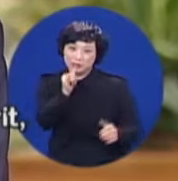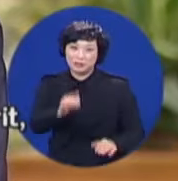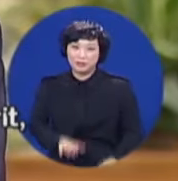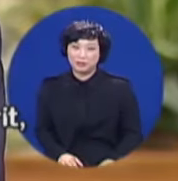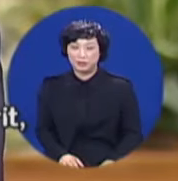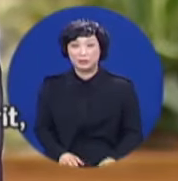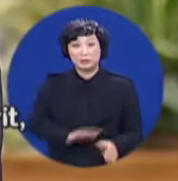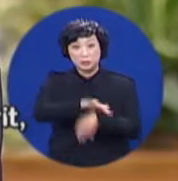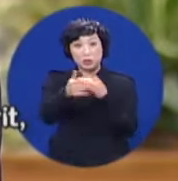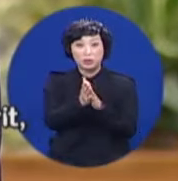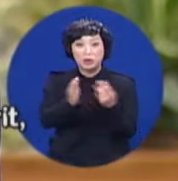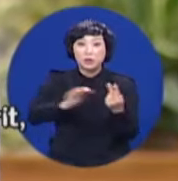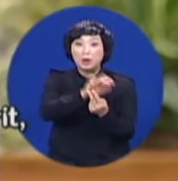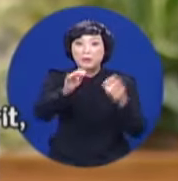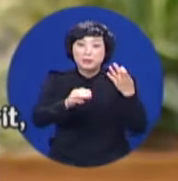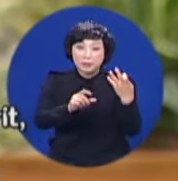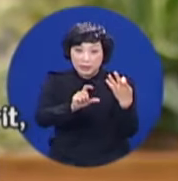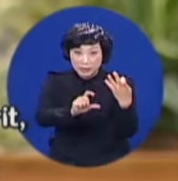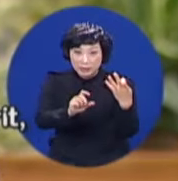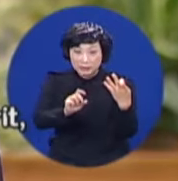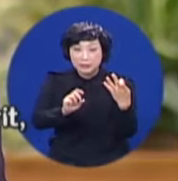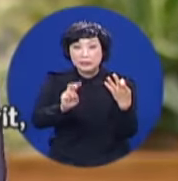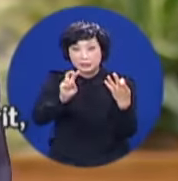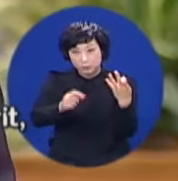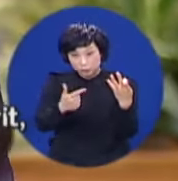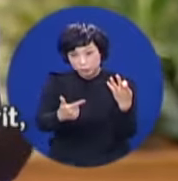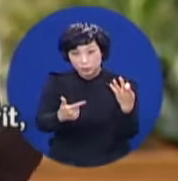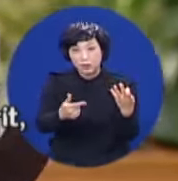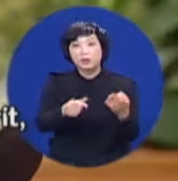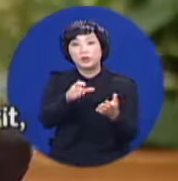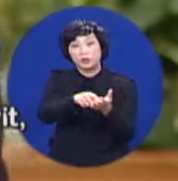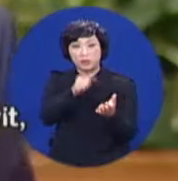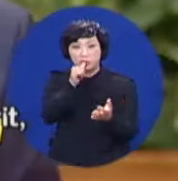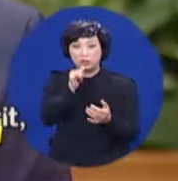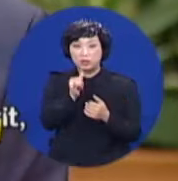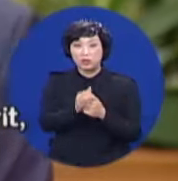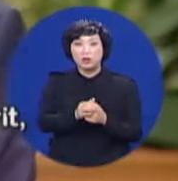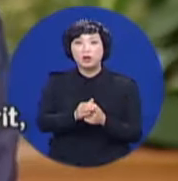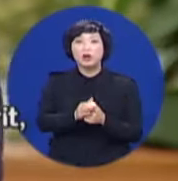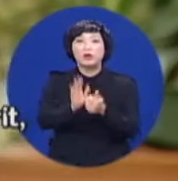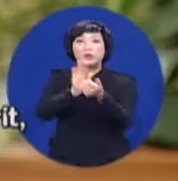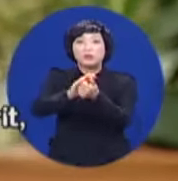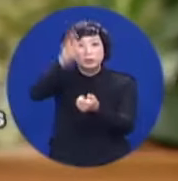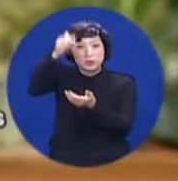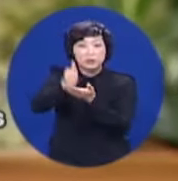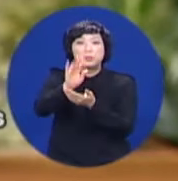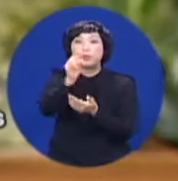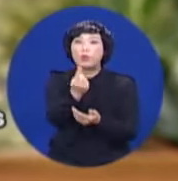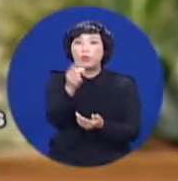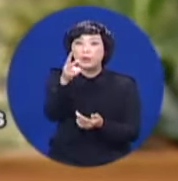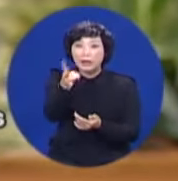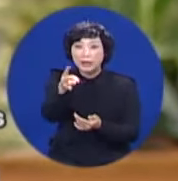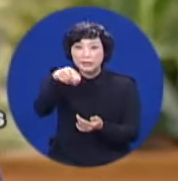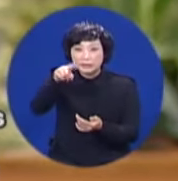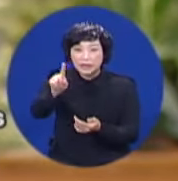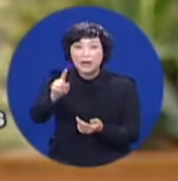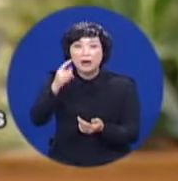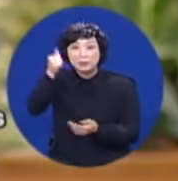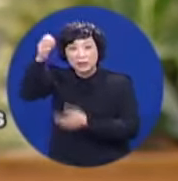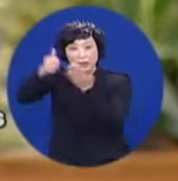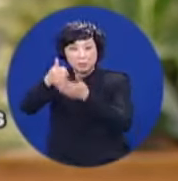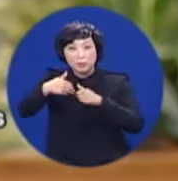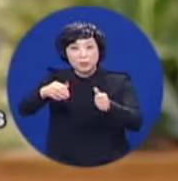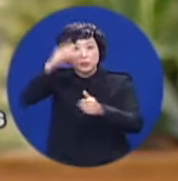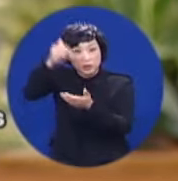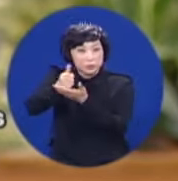그래서 요한복음 14장 26절에 보혜사 곧 내 아버지께서 보내실 성령 그가